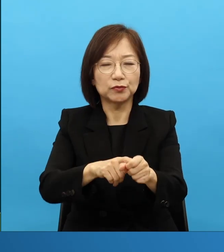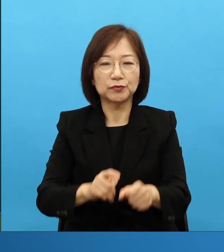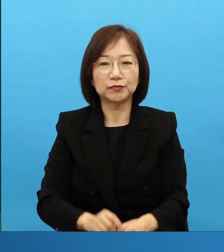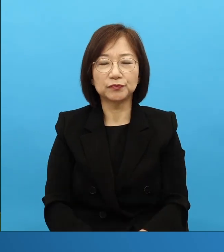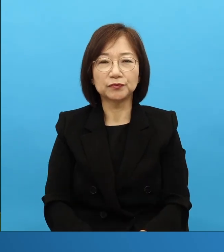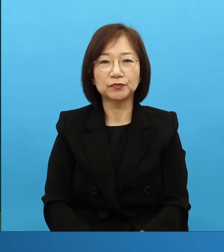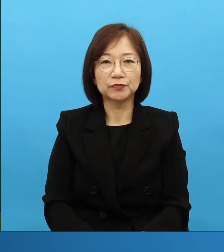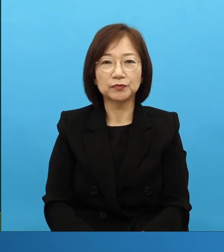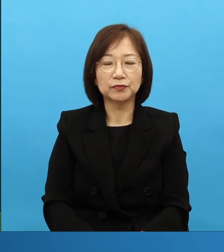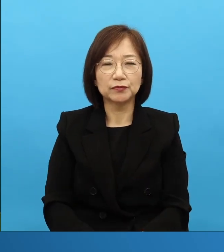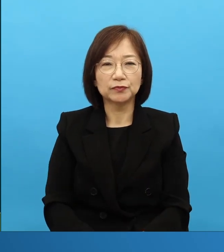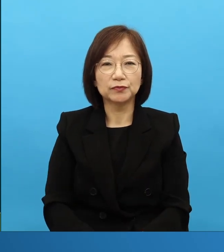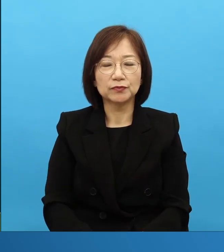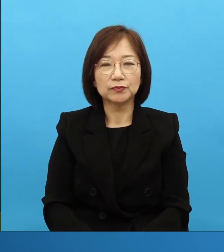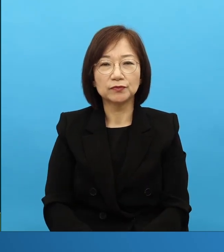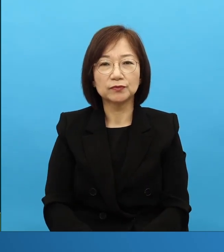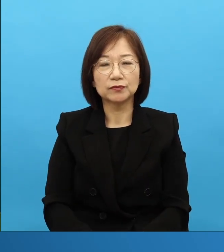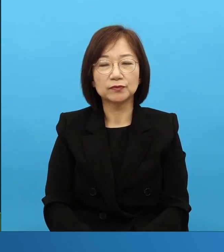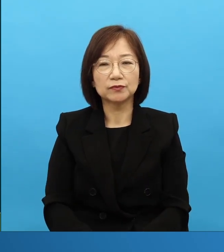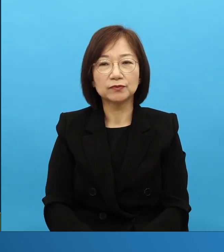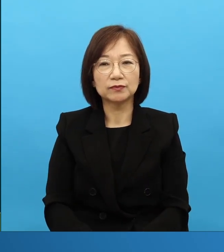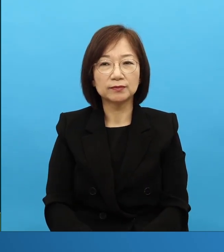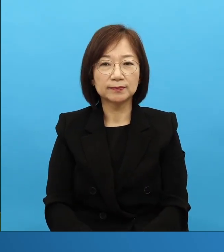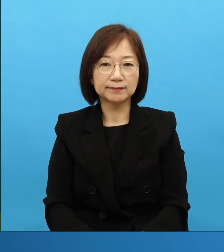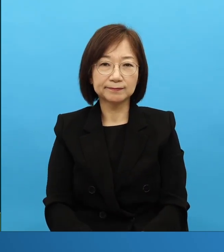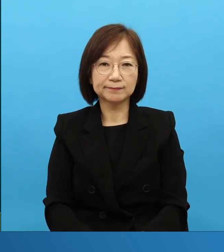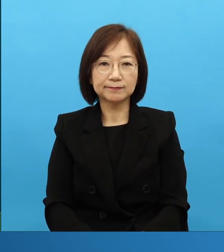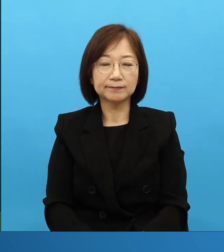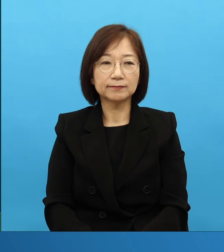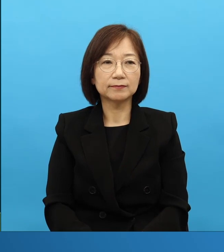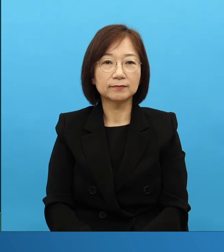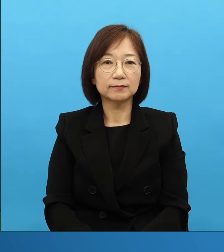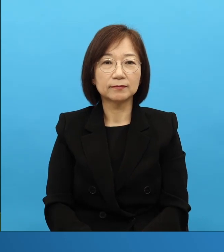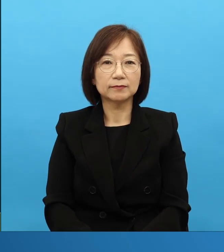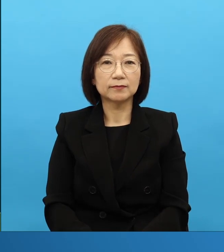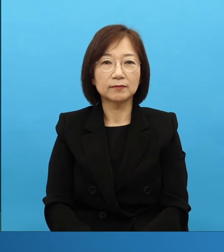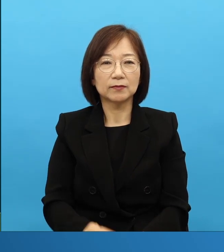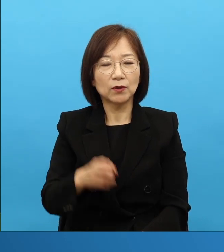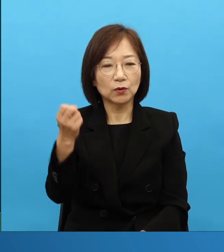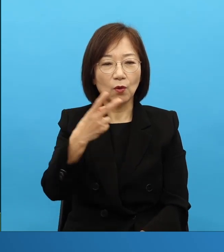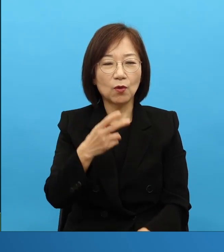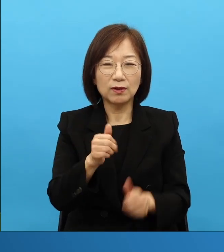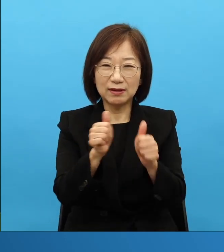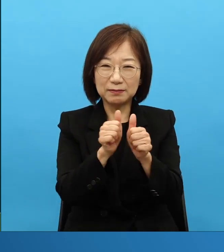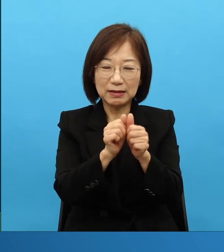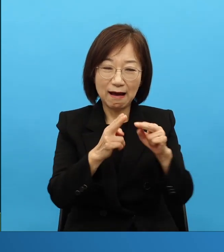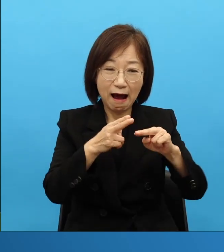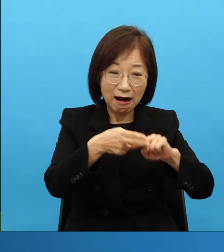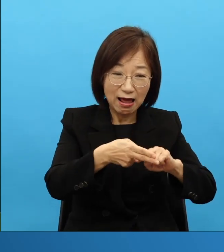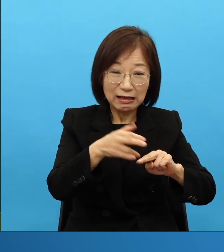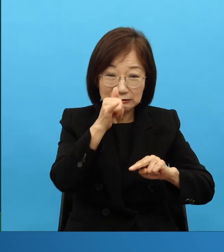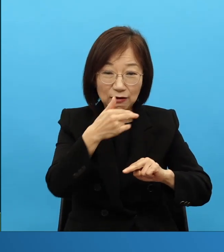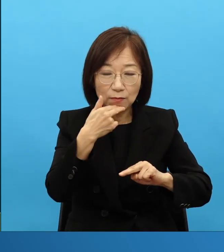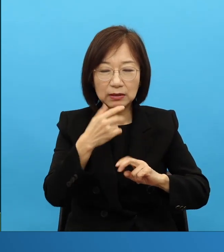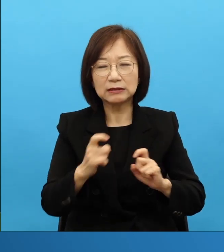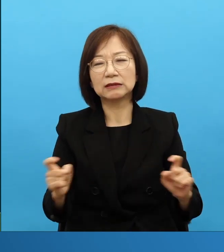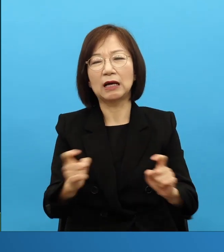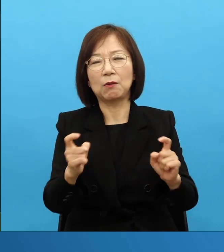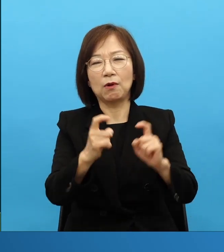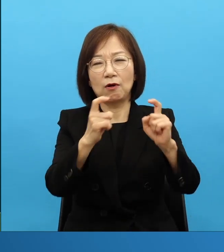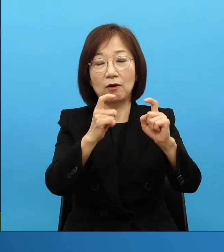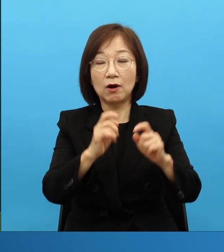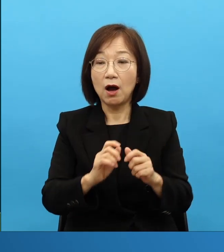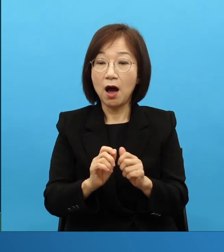바울이 지금 보낸 쭉 편지입니다. This was the letter Paul 그러니까 또 sent. 할례 무할례가 싸웁니다. 할례 받은 자도 믿음으로